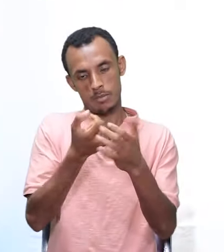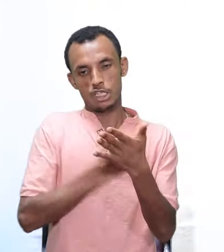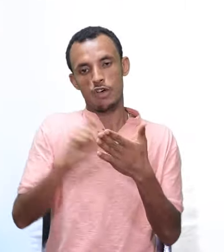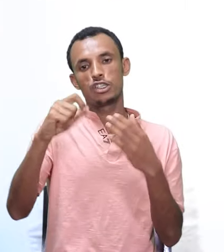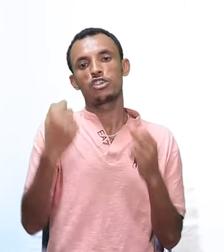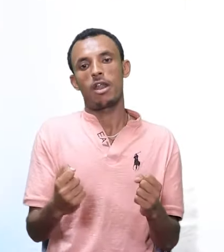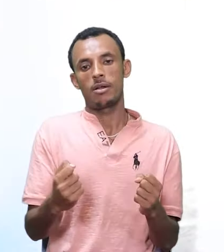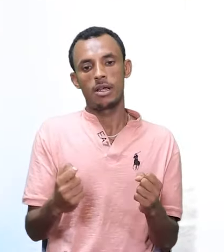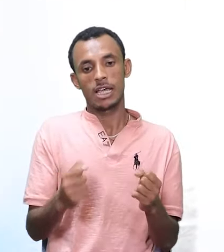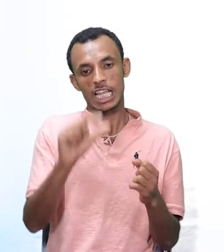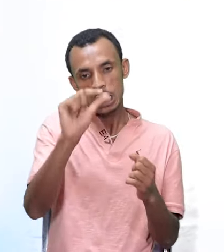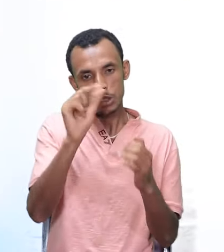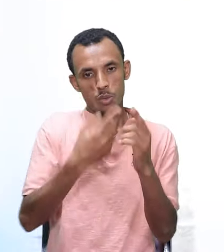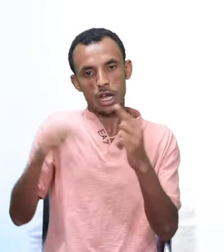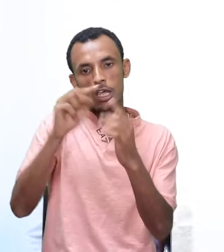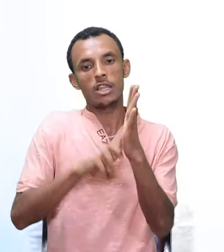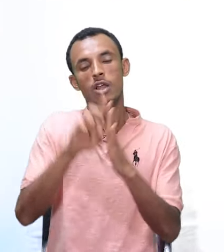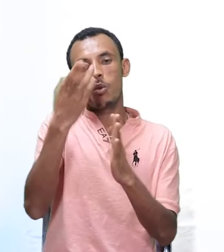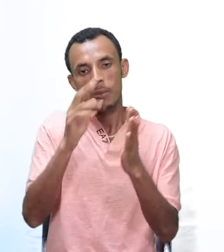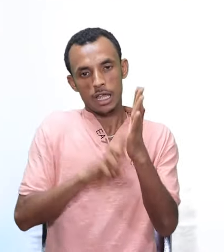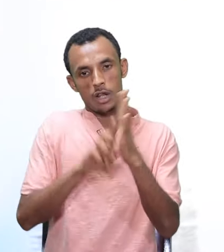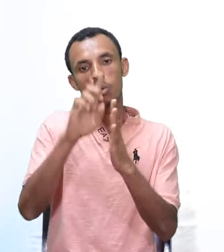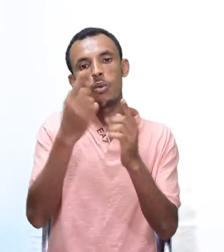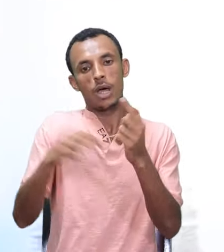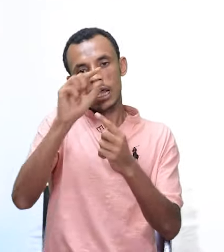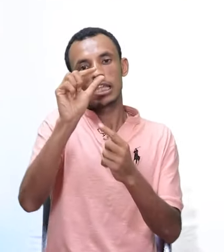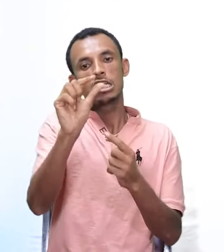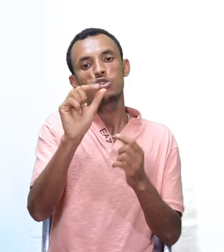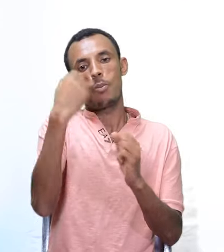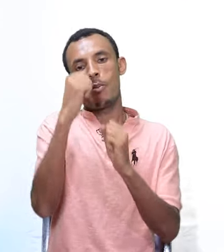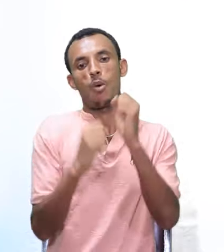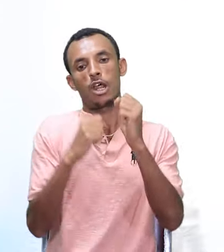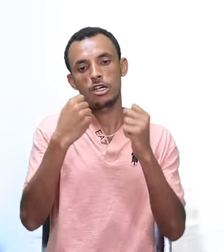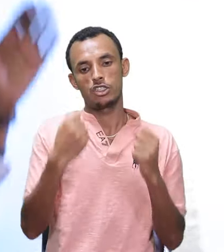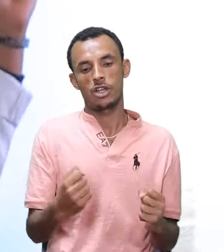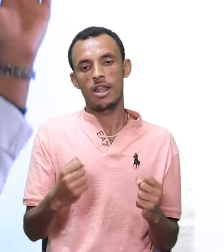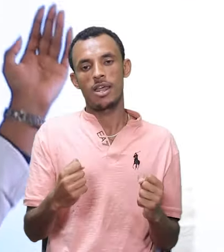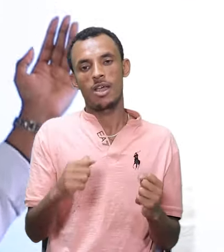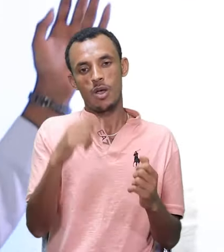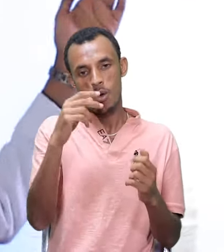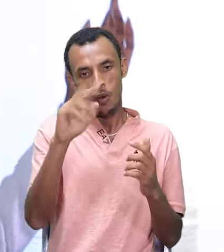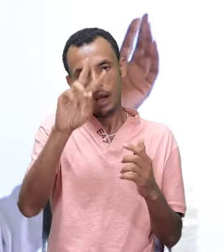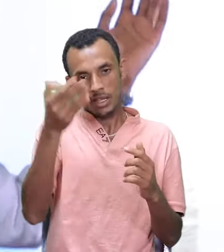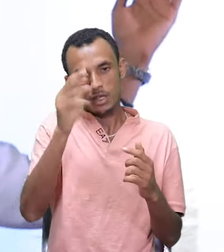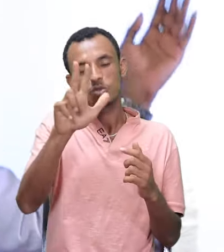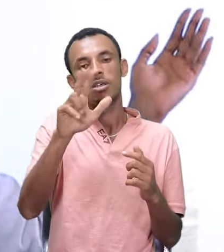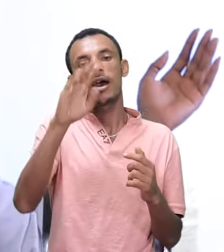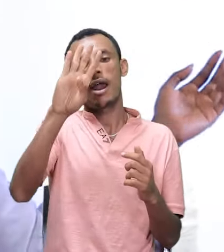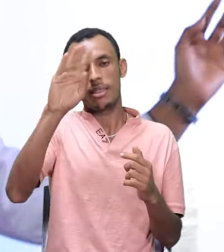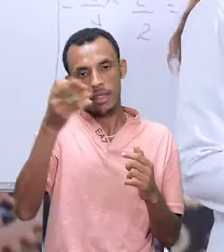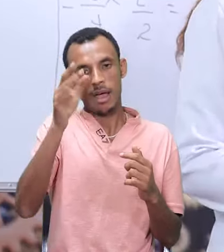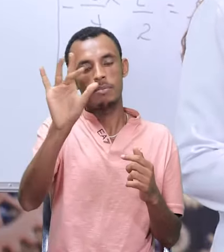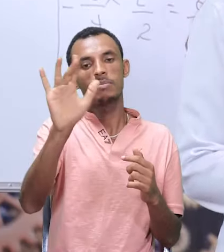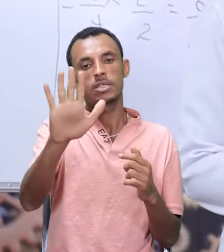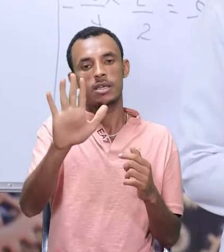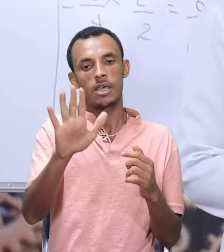ምን ማረግ እንችላለን ከትንሹ ወደ ትልቁ ወይም ደግሞ ከትልቁ ወደ ትንሹ ማወዳደር እንችላለን ማለት ነው 2 3ኛ 4 5ኛ 1